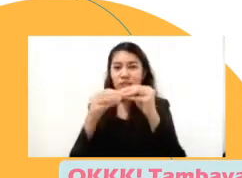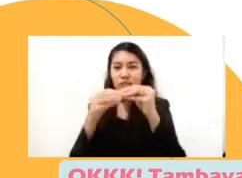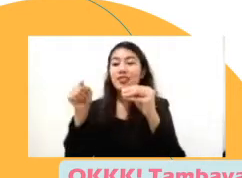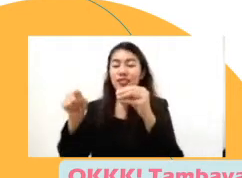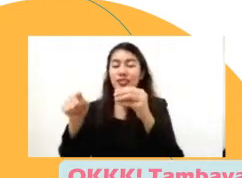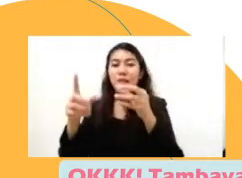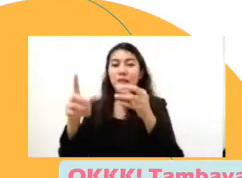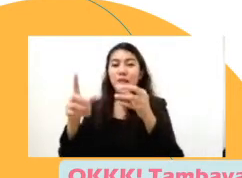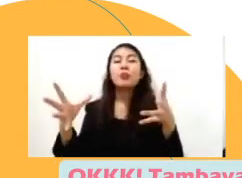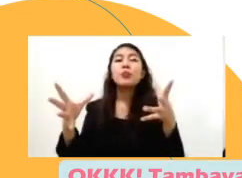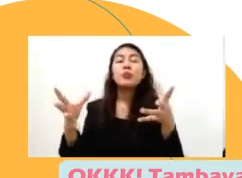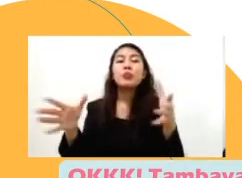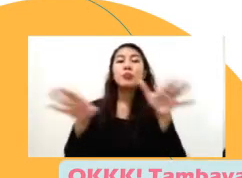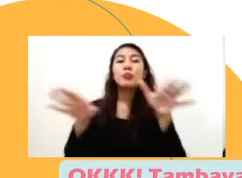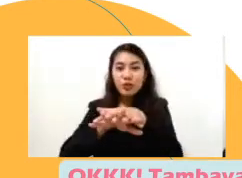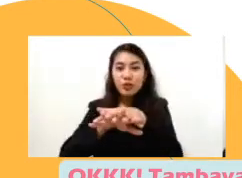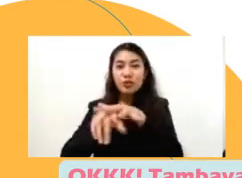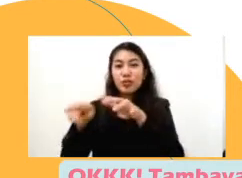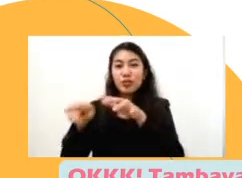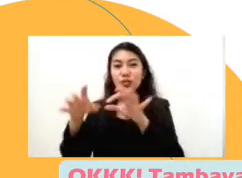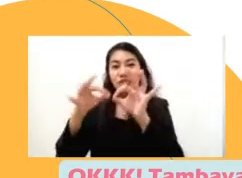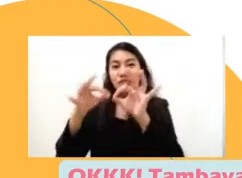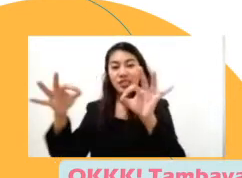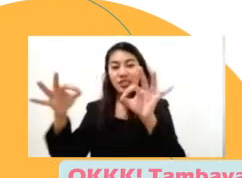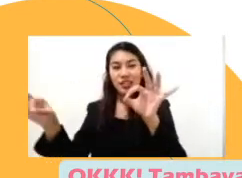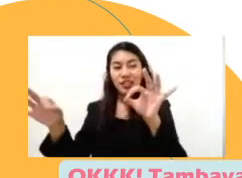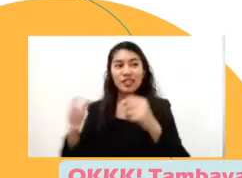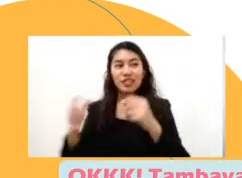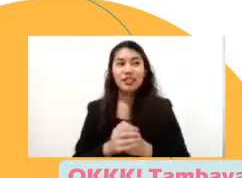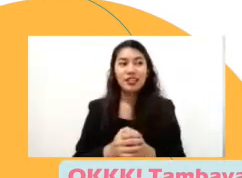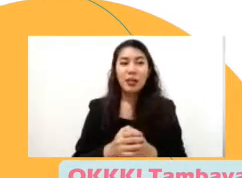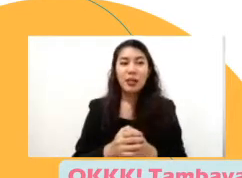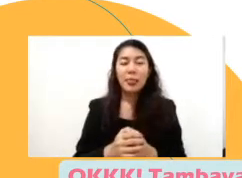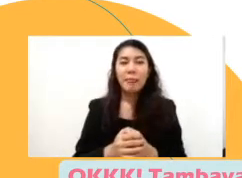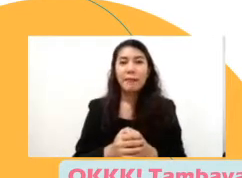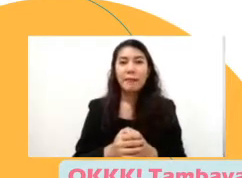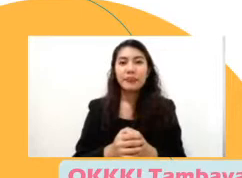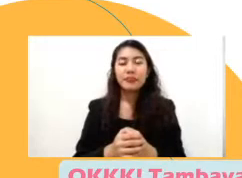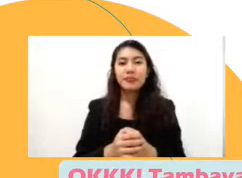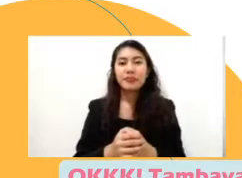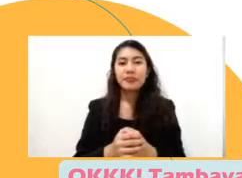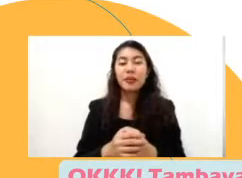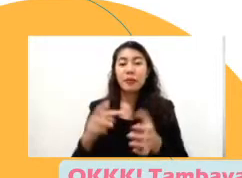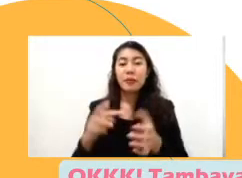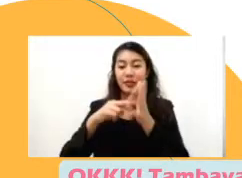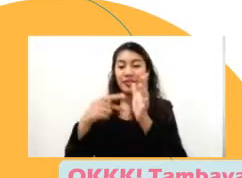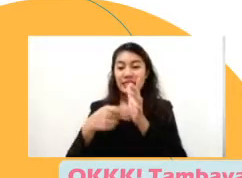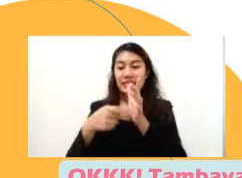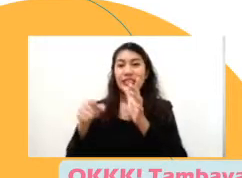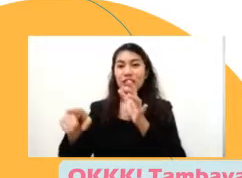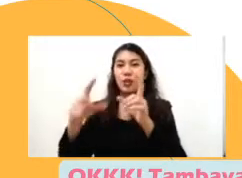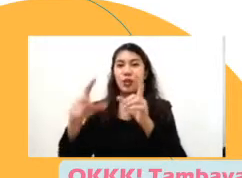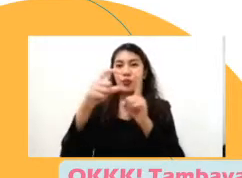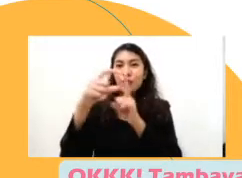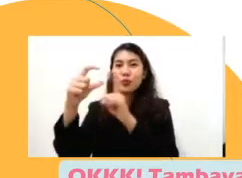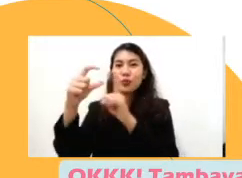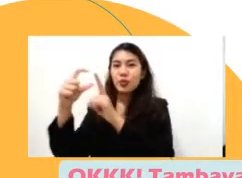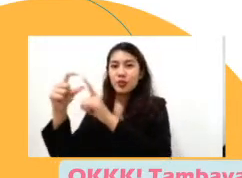So dahil nagkaroon ng music, naging kanta siya. At yung text ay naging hindi lang siya basta-bastang salita,